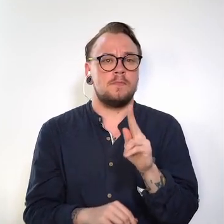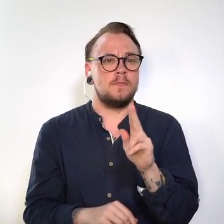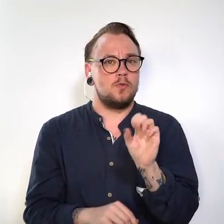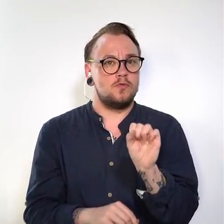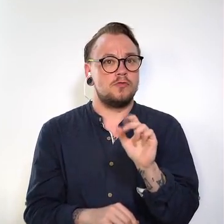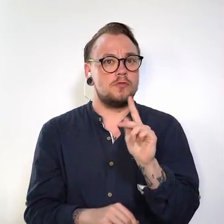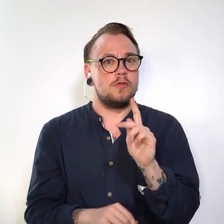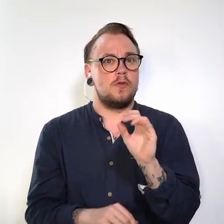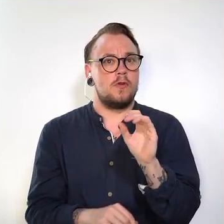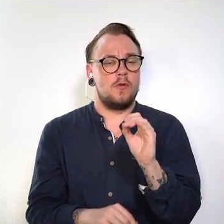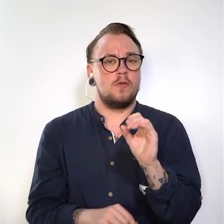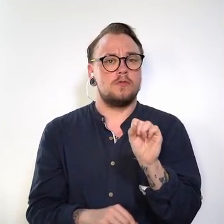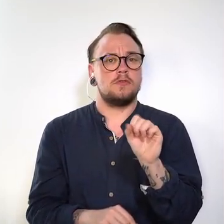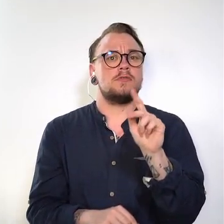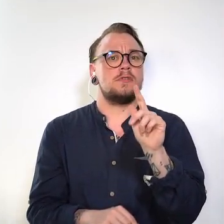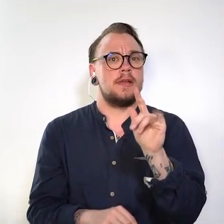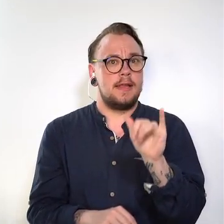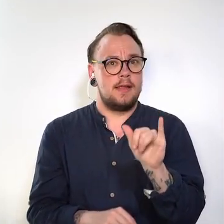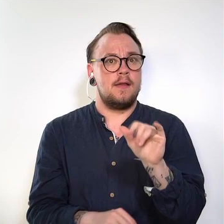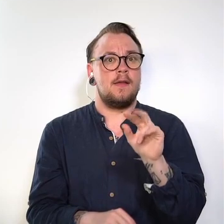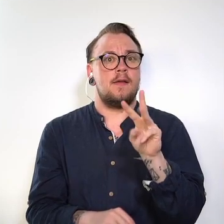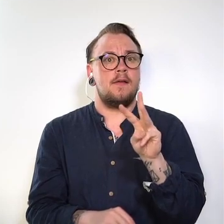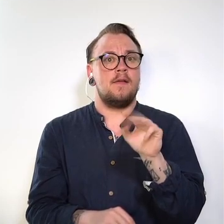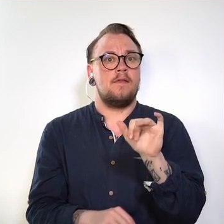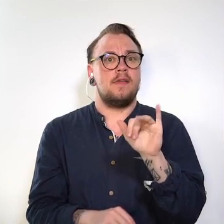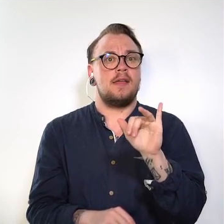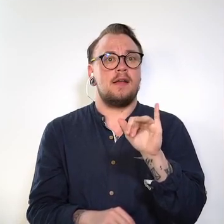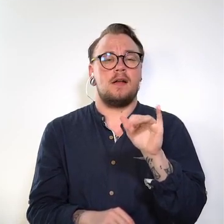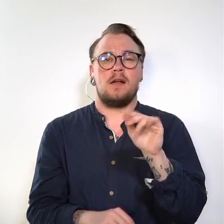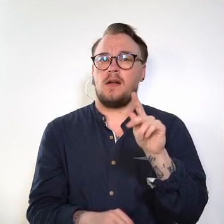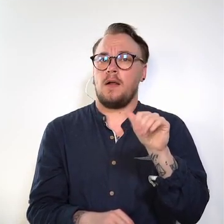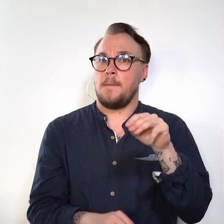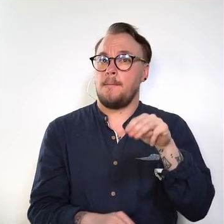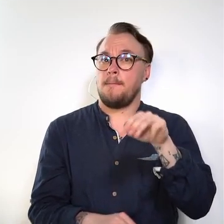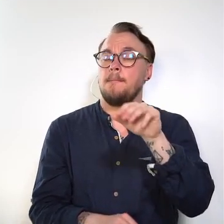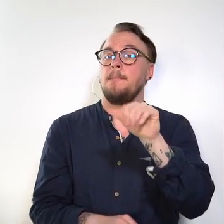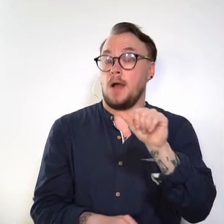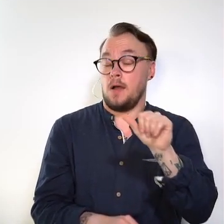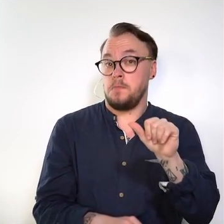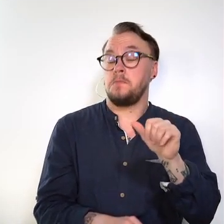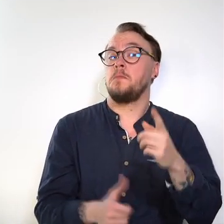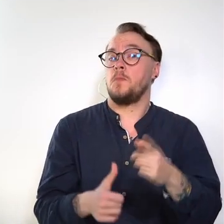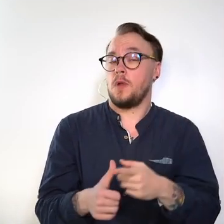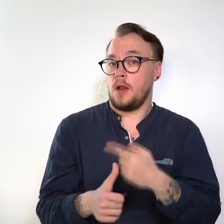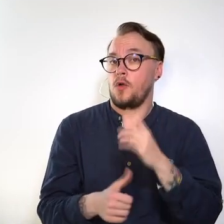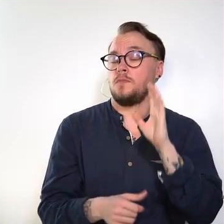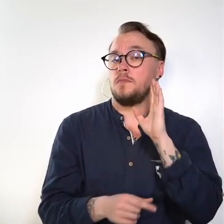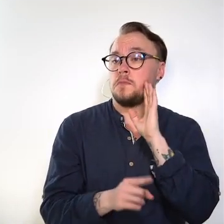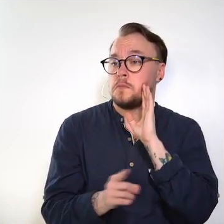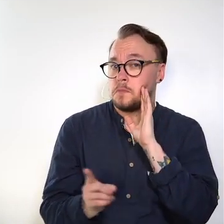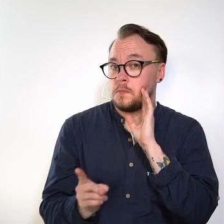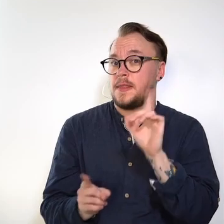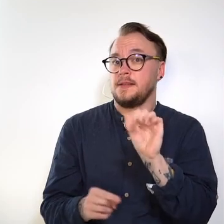pystyi kuuntelemaan SETAa, ja sen jälkeen perustettiin tämä laajapohjainen työryhmä